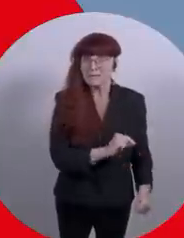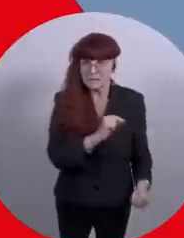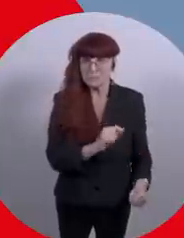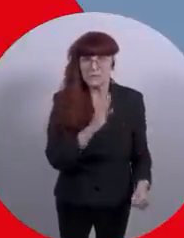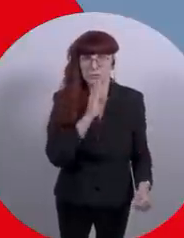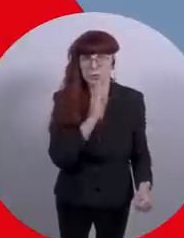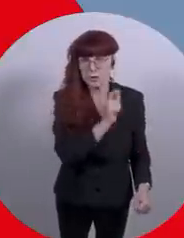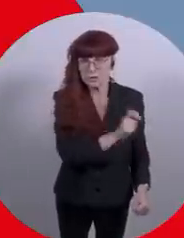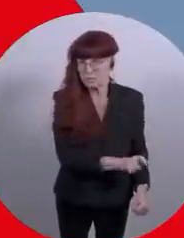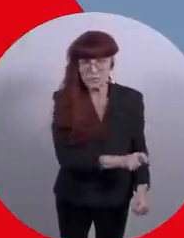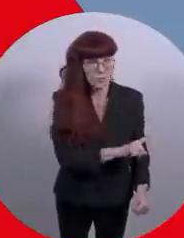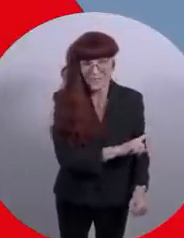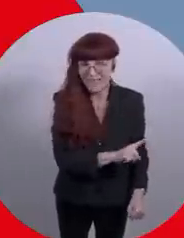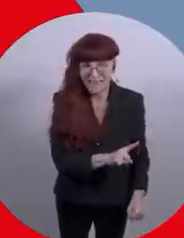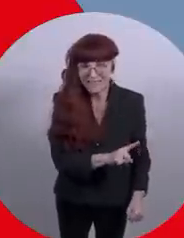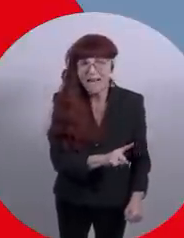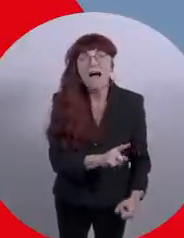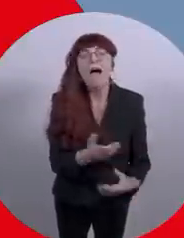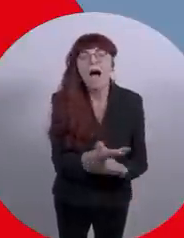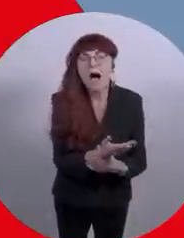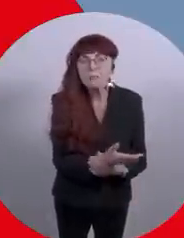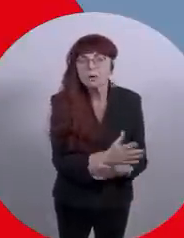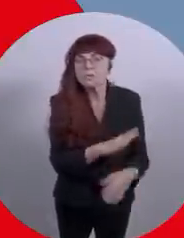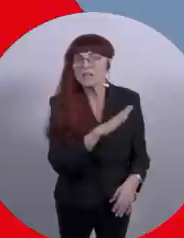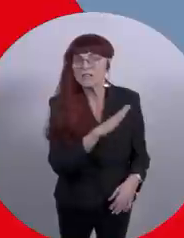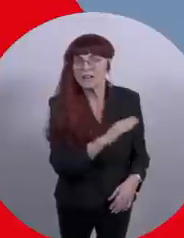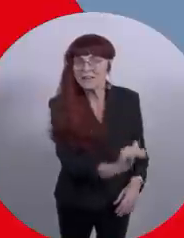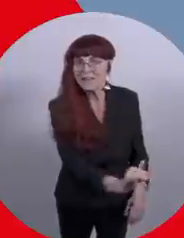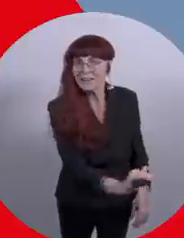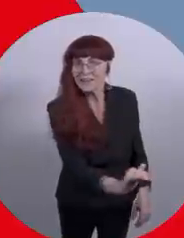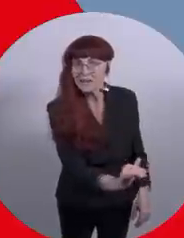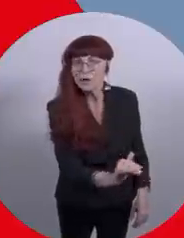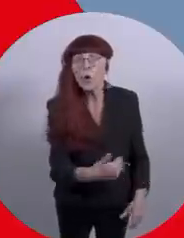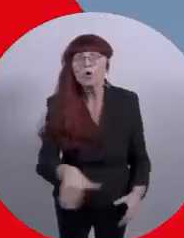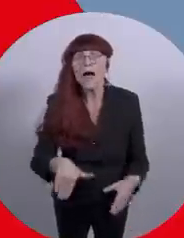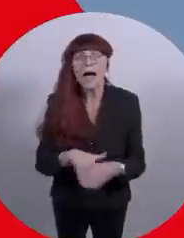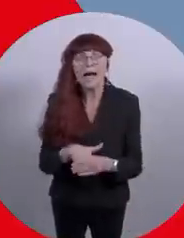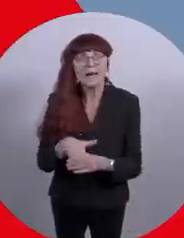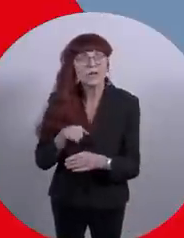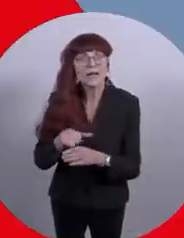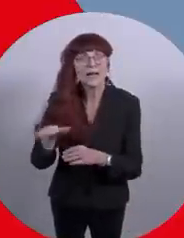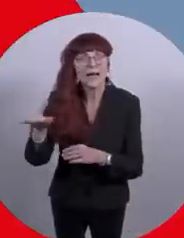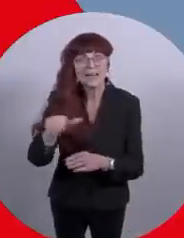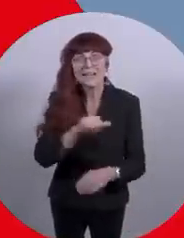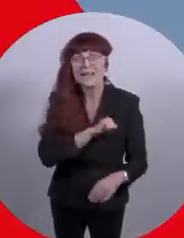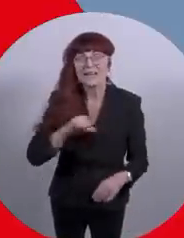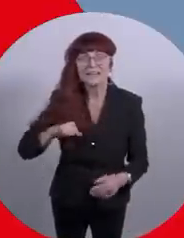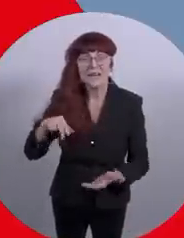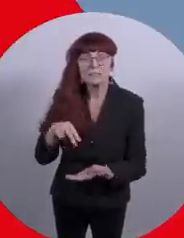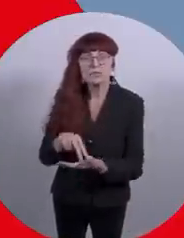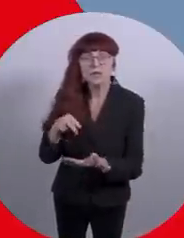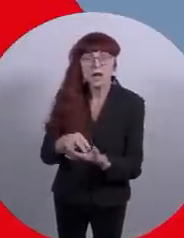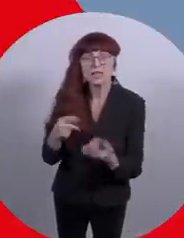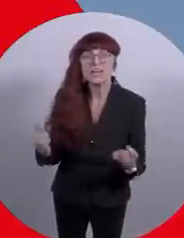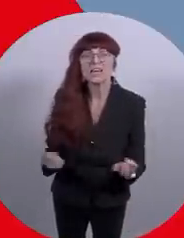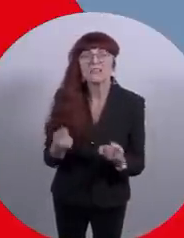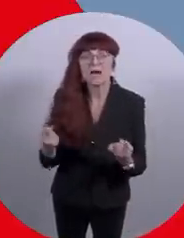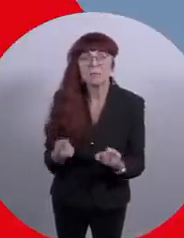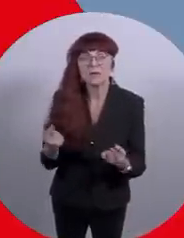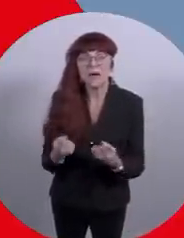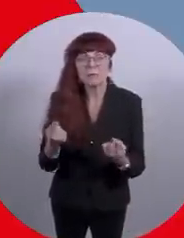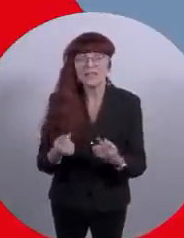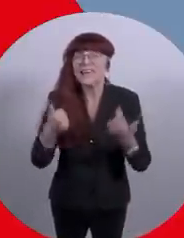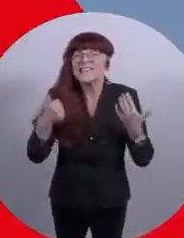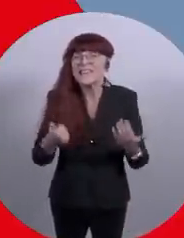nur von armutsgefährdeten Kindern da reden gemacht haben keine selbstständige Gewerbetreibende 96%